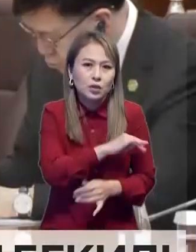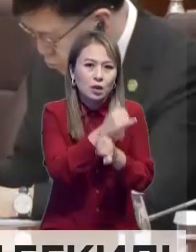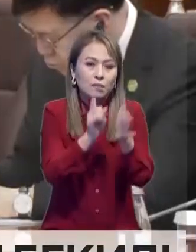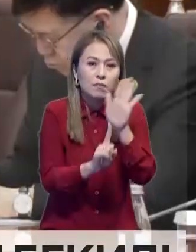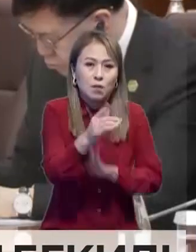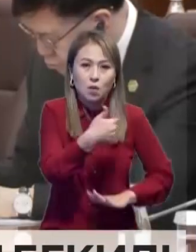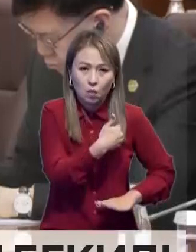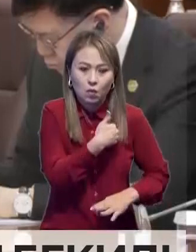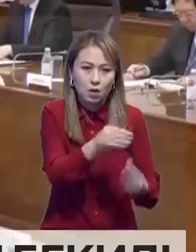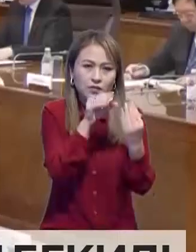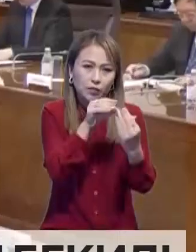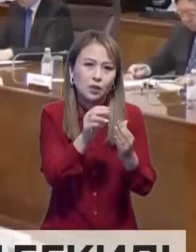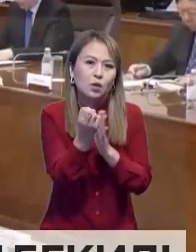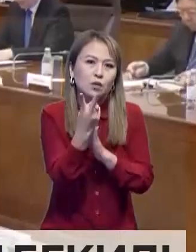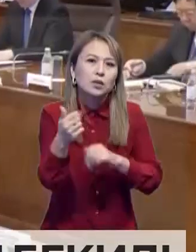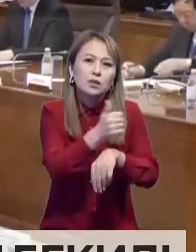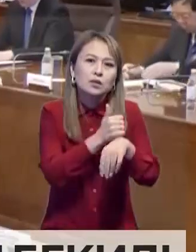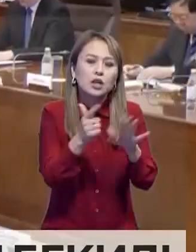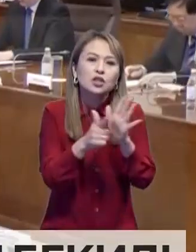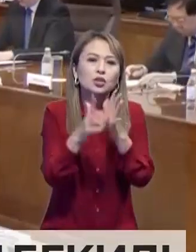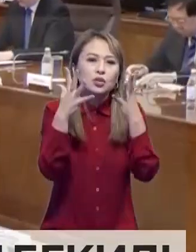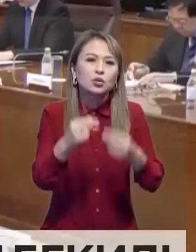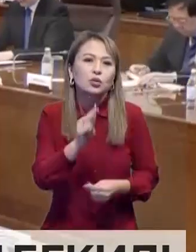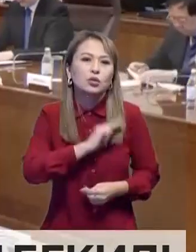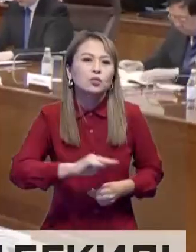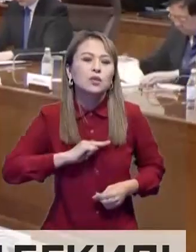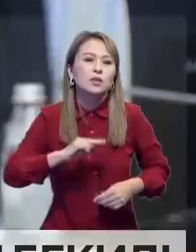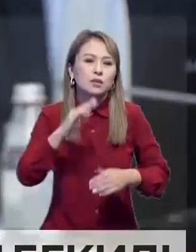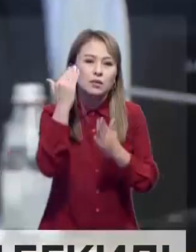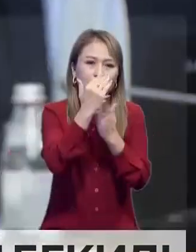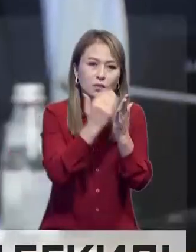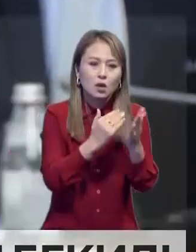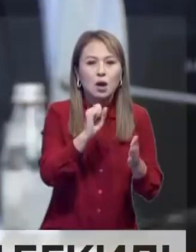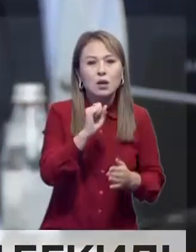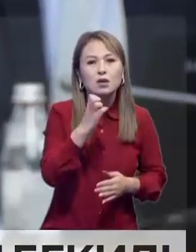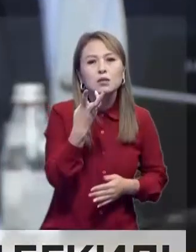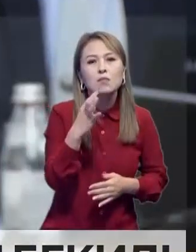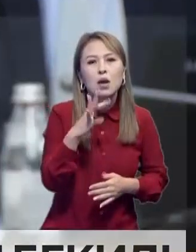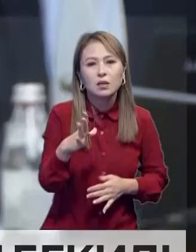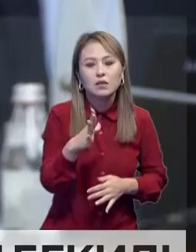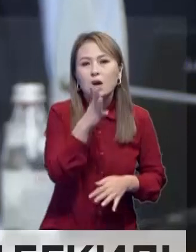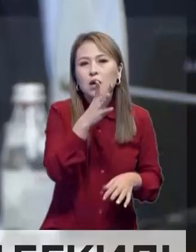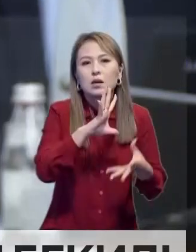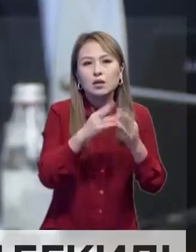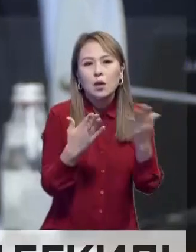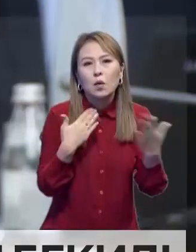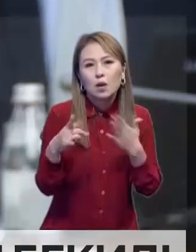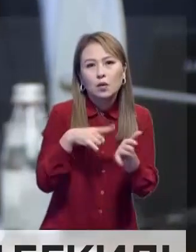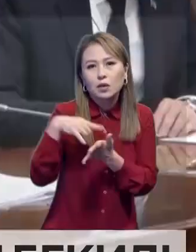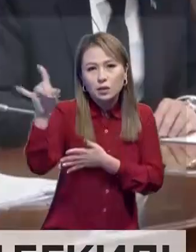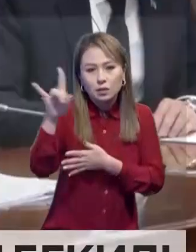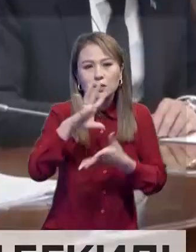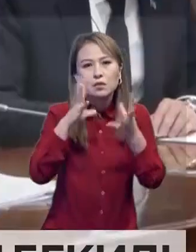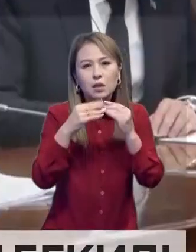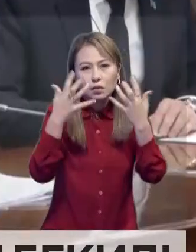жұмыс істей бастаса, қалған автокөлік бекеттері 12 сағаттық 7 күндік жұмыс кестесіне көшті. Сондай-ақ Әлихан Смайылов арадағы